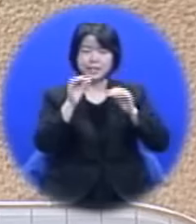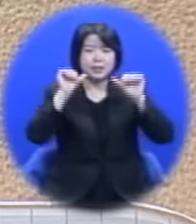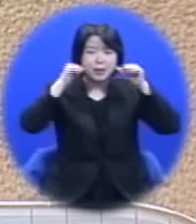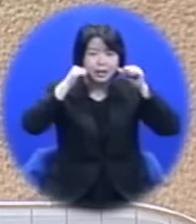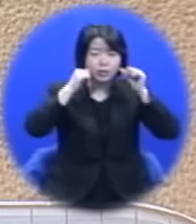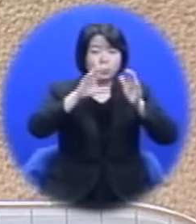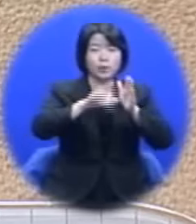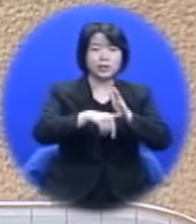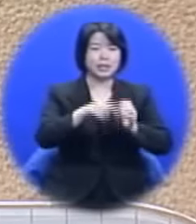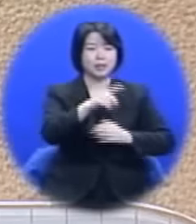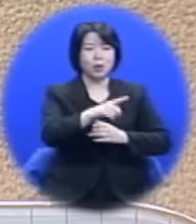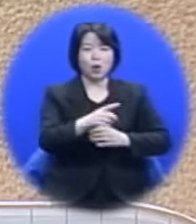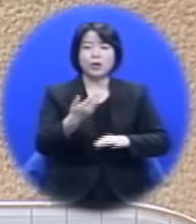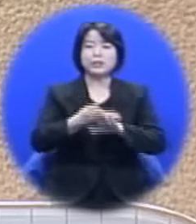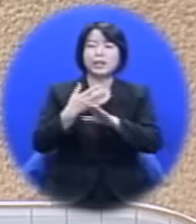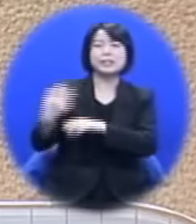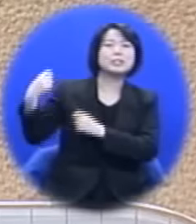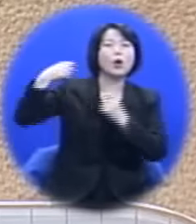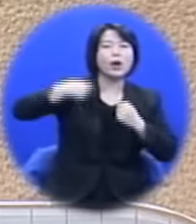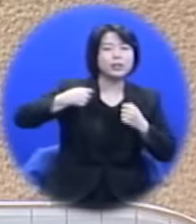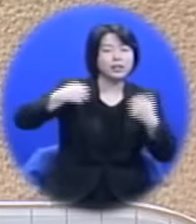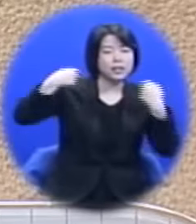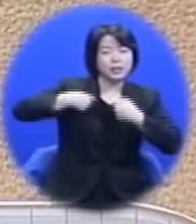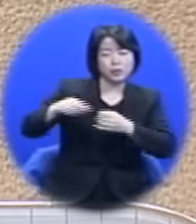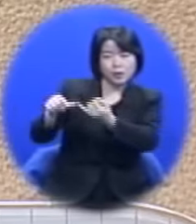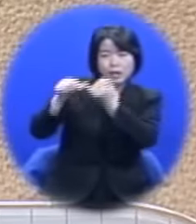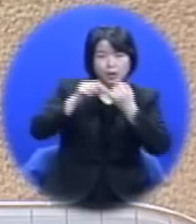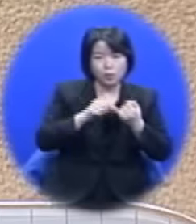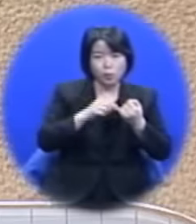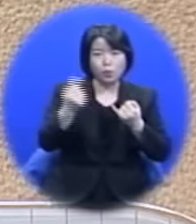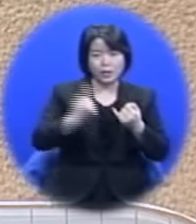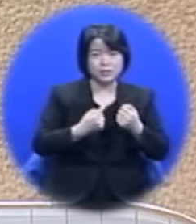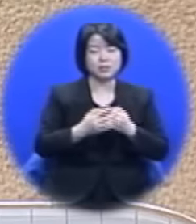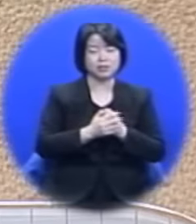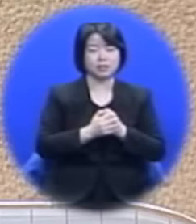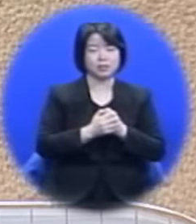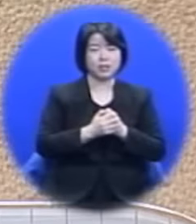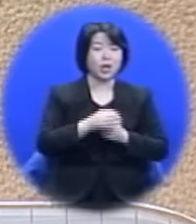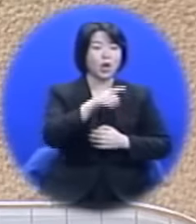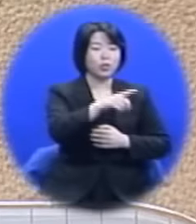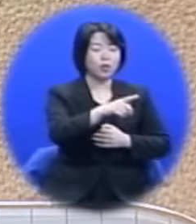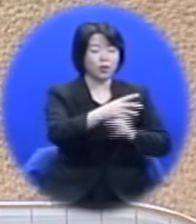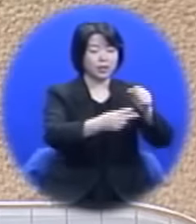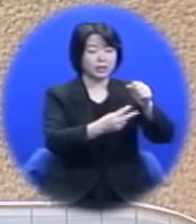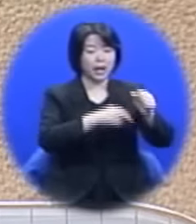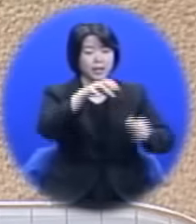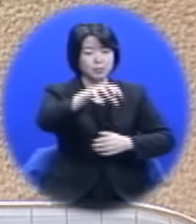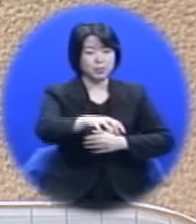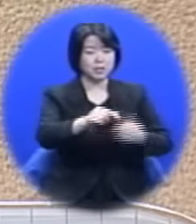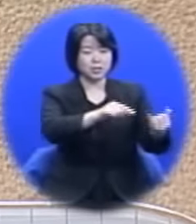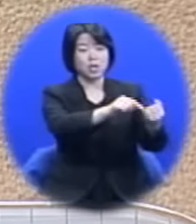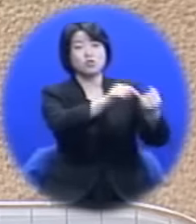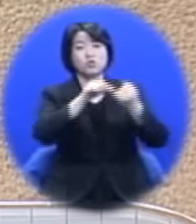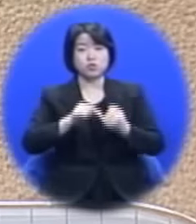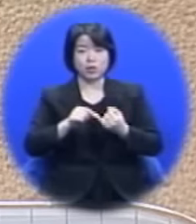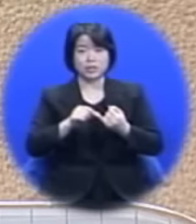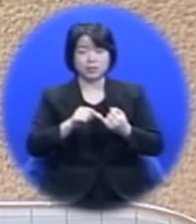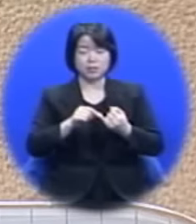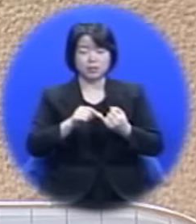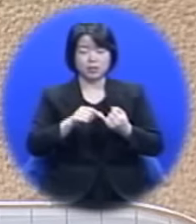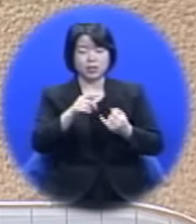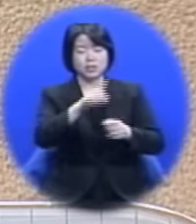너 뚱이야 너 데리고온 아이야 리 밑에서 주워왔어이